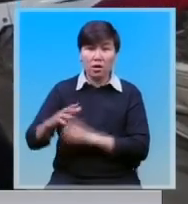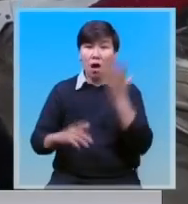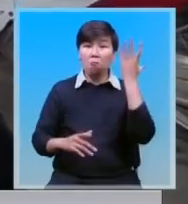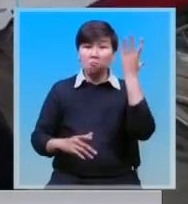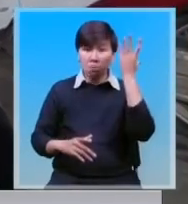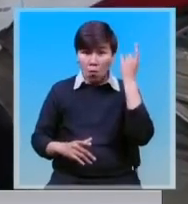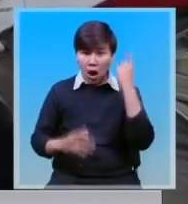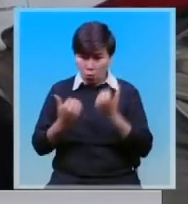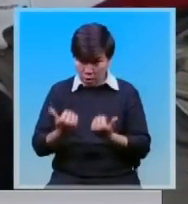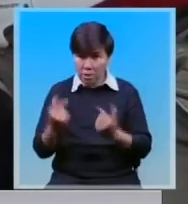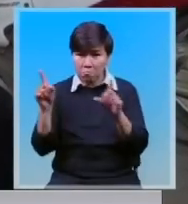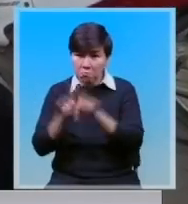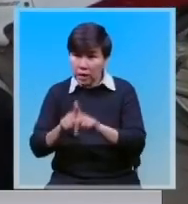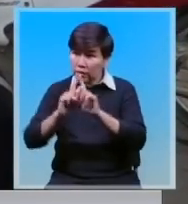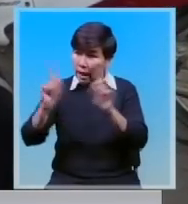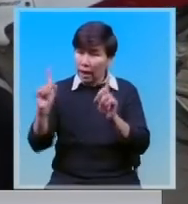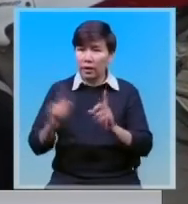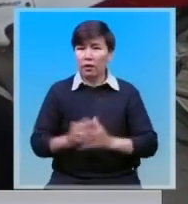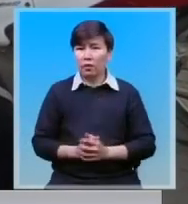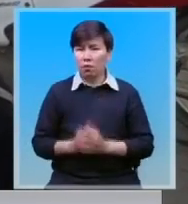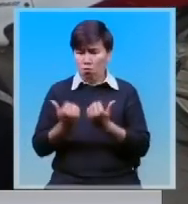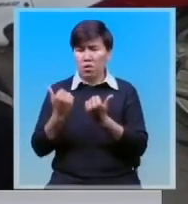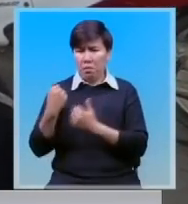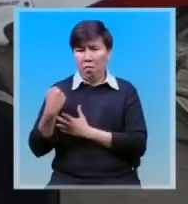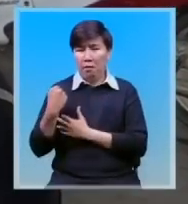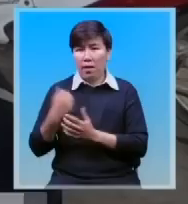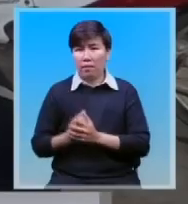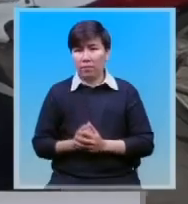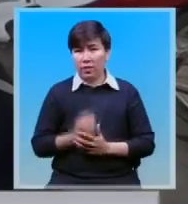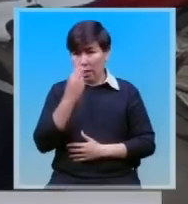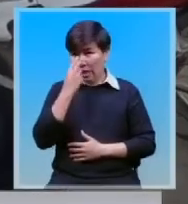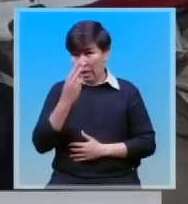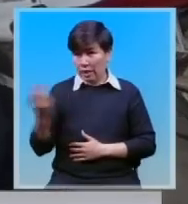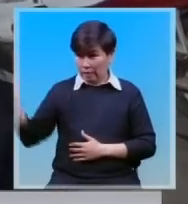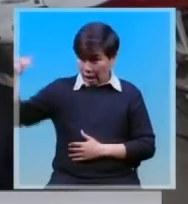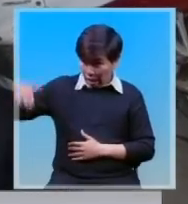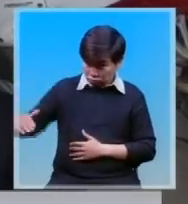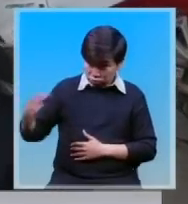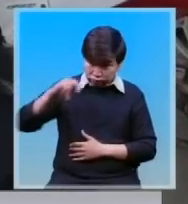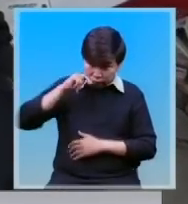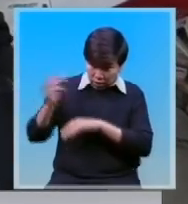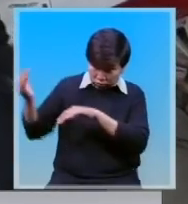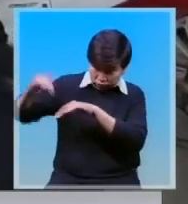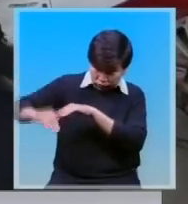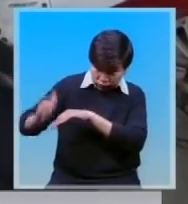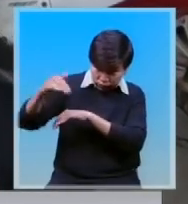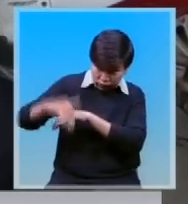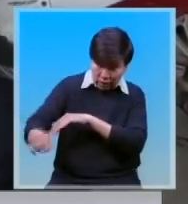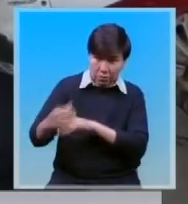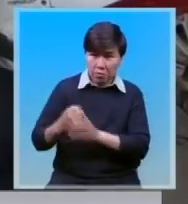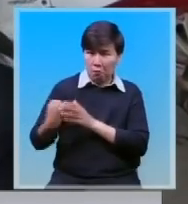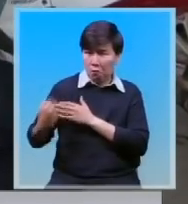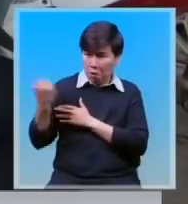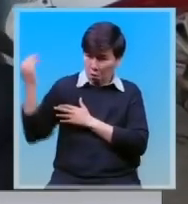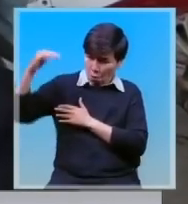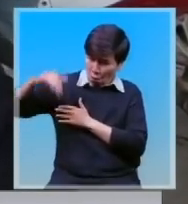ะ วันนี้ก็พูดถึงก็แรงกว่าเมื่อวานเยอะครับเพราะว่าทั้งน้ำระดับของระดับน้ำก็เพิ่มเยอะกว่าเดิมคลื่นก็ลูกก็สู